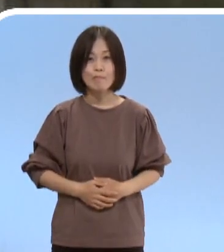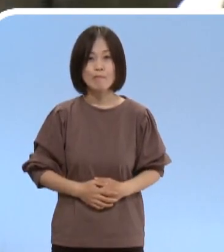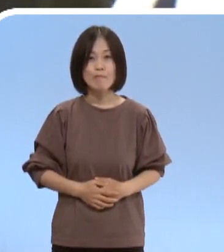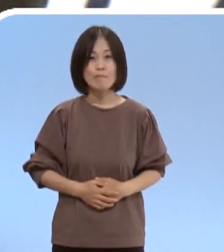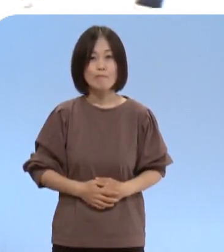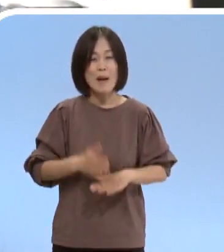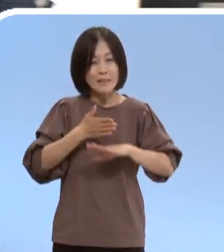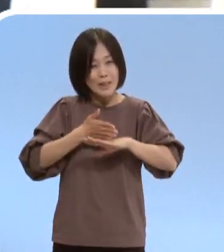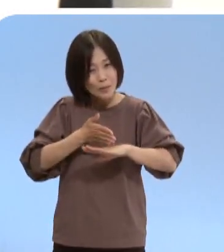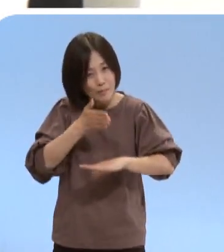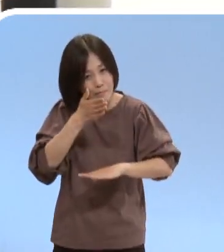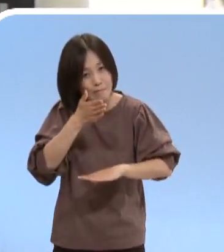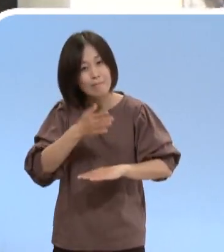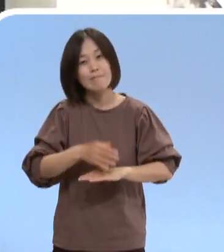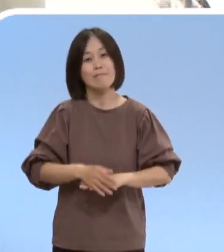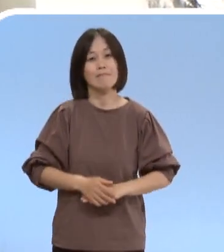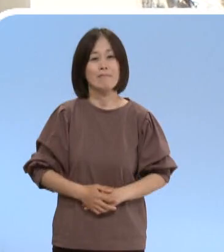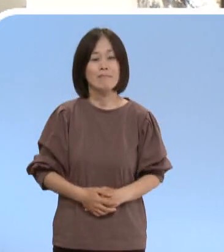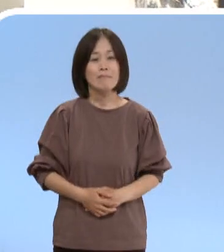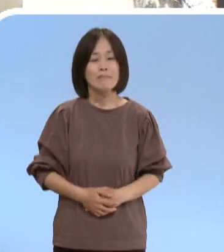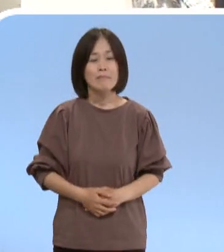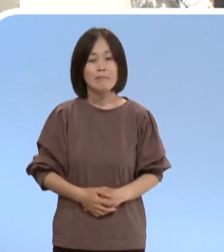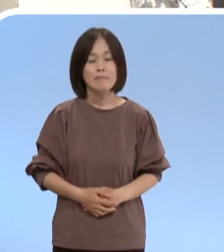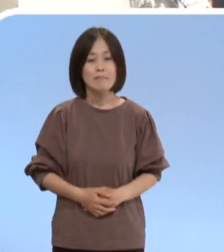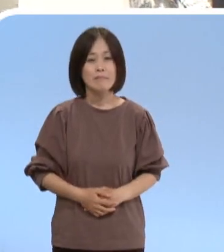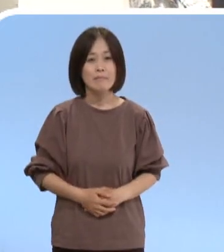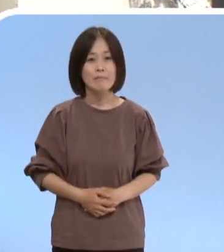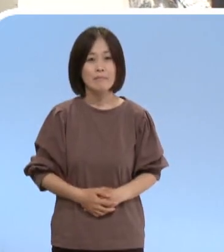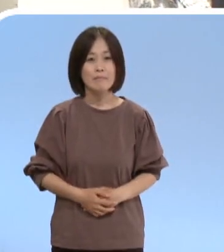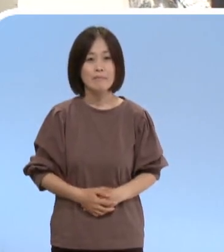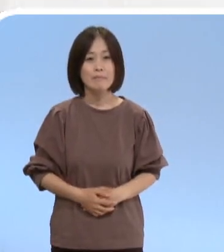よろしくお願いします。今日はありがとうございました。 ありがとうございました